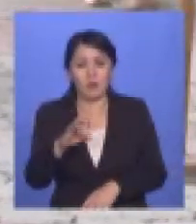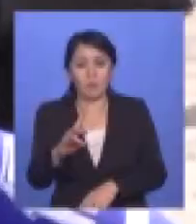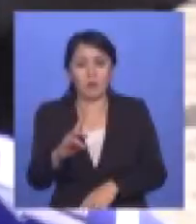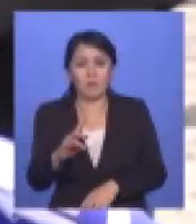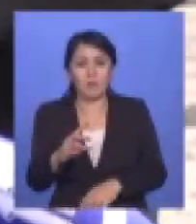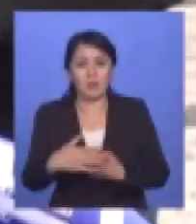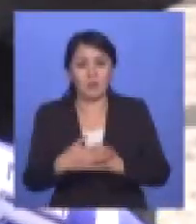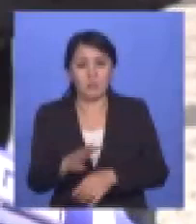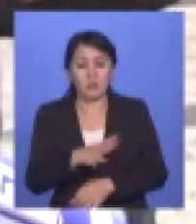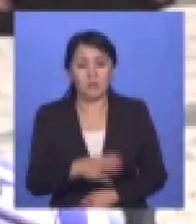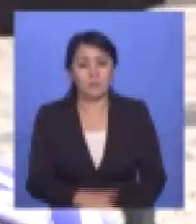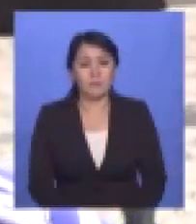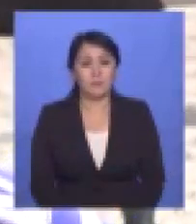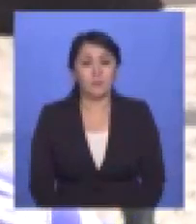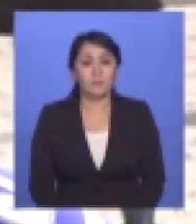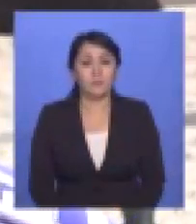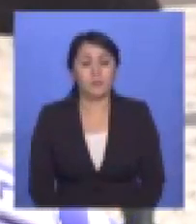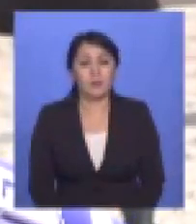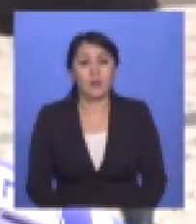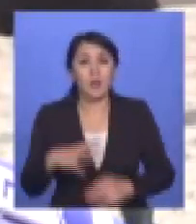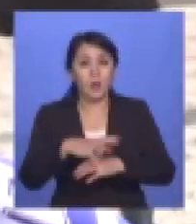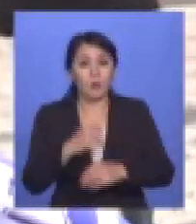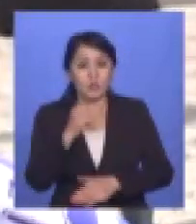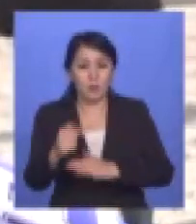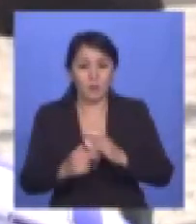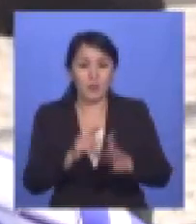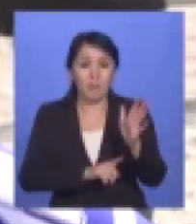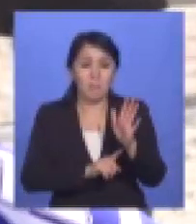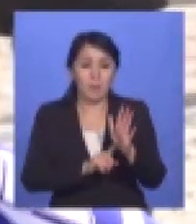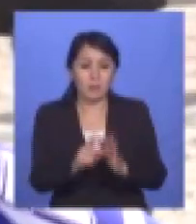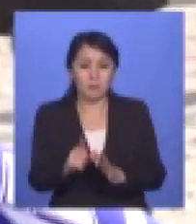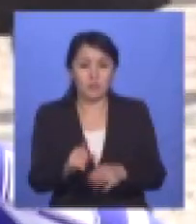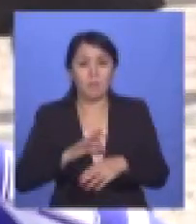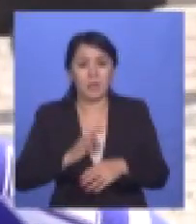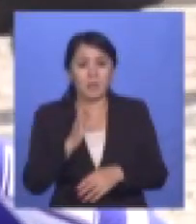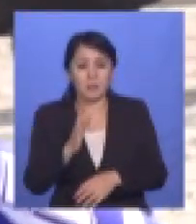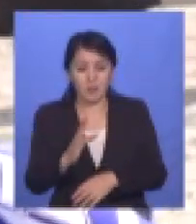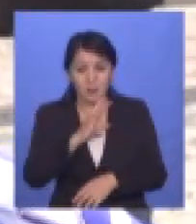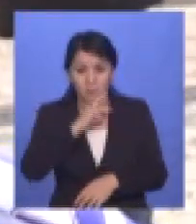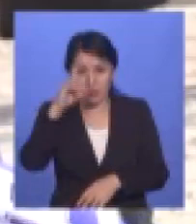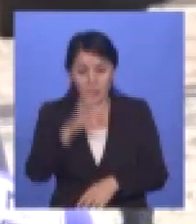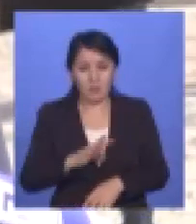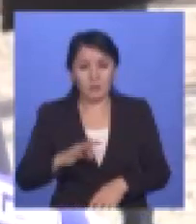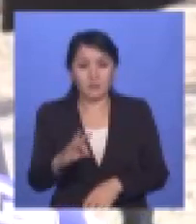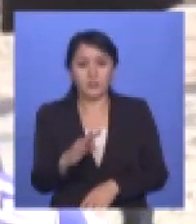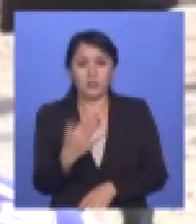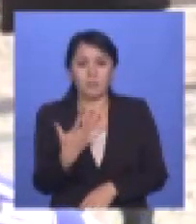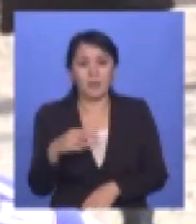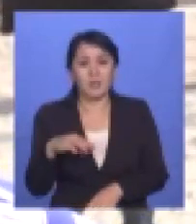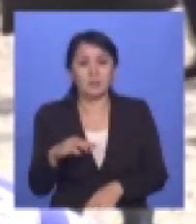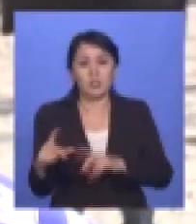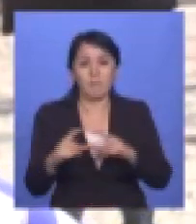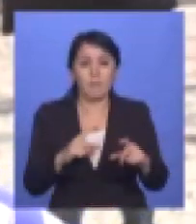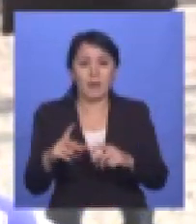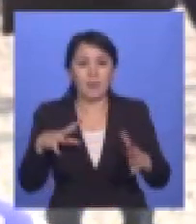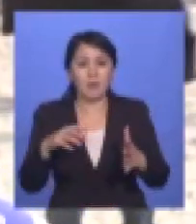тапсырылды. Керуен Көкшетау қаласында басталды. Эстафетаны біз жалғап отырмыз. Солтүстік Қазақстанда 5000 адам шахматпен